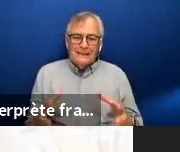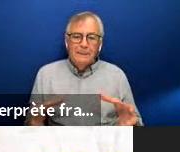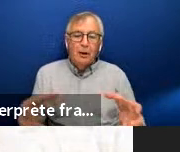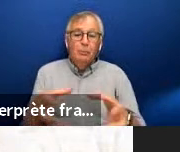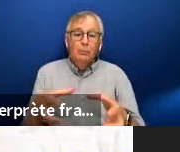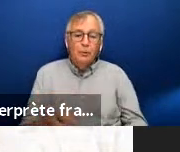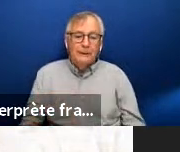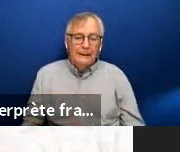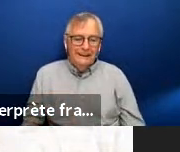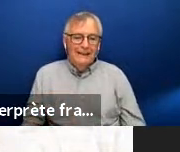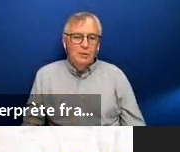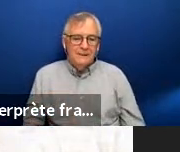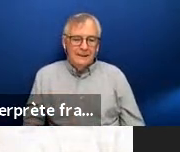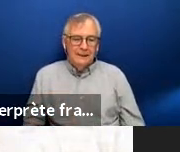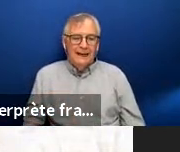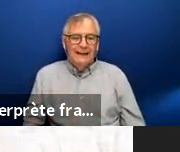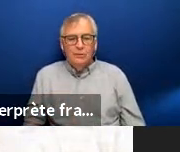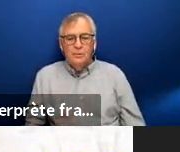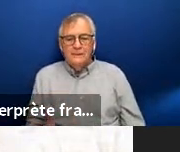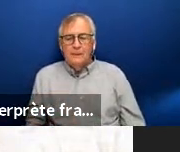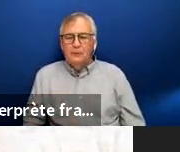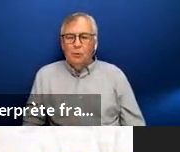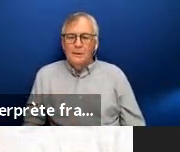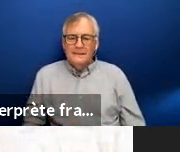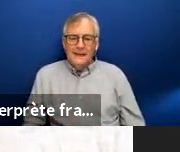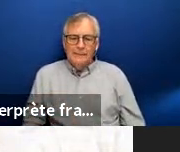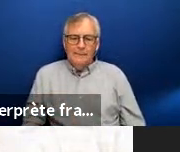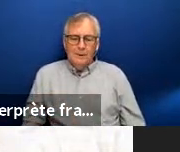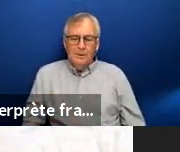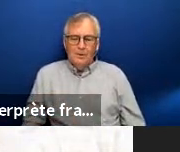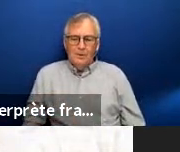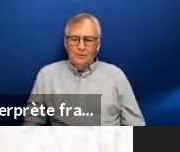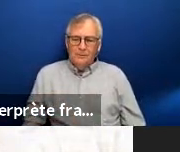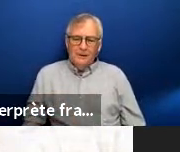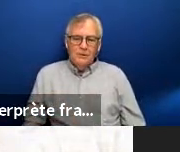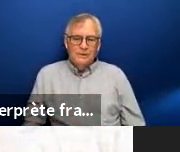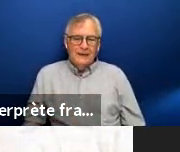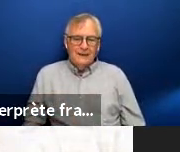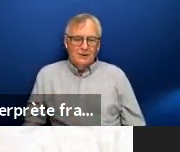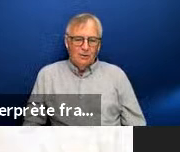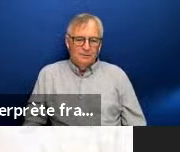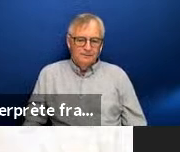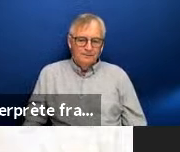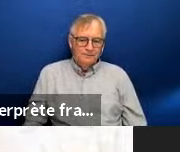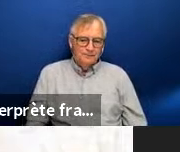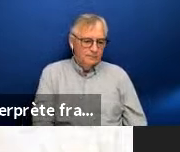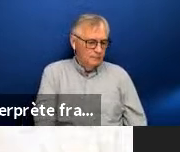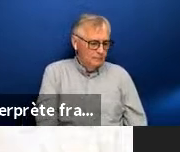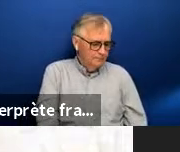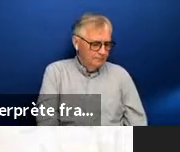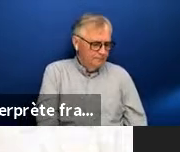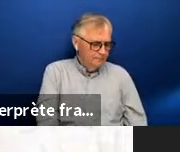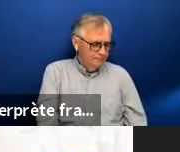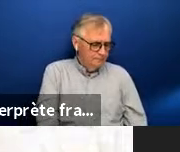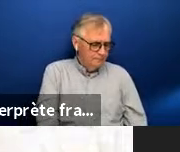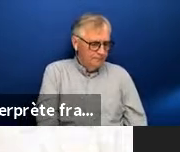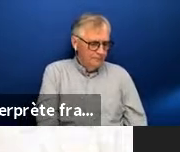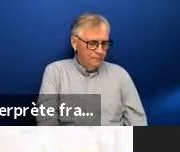Donc l'aspect communauté est illustré dans les deuxième et troisième illustrations.